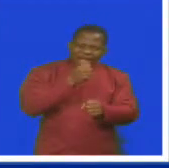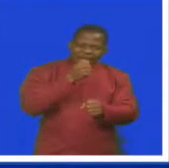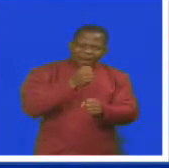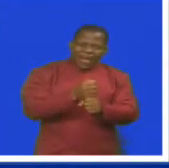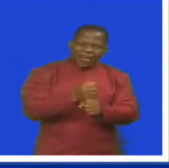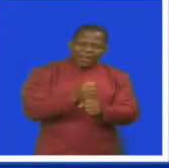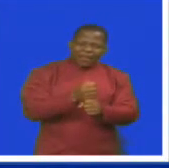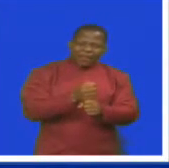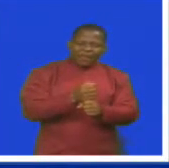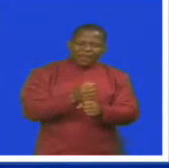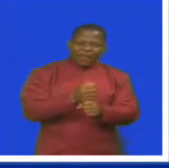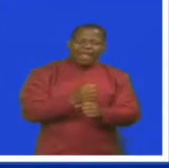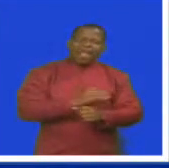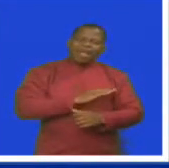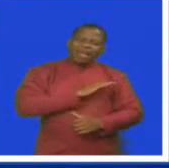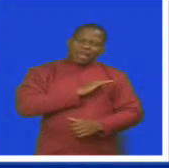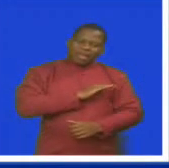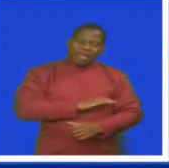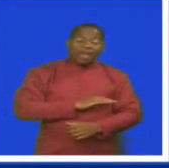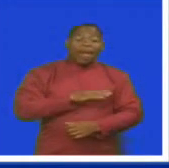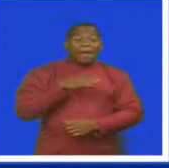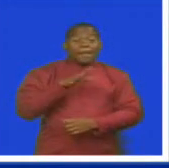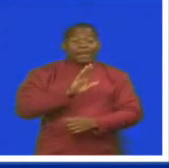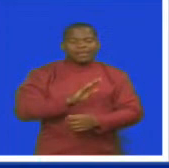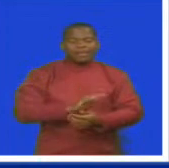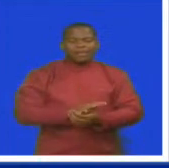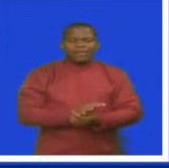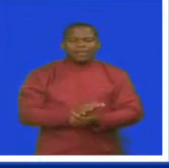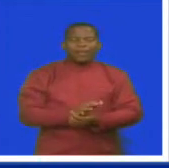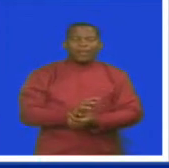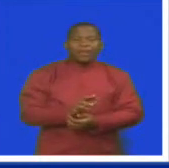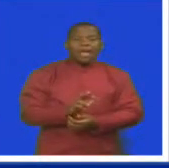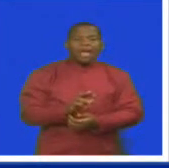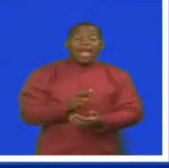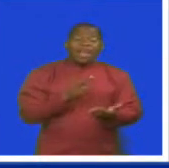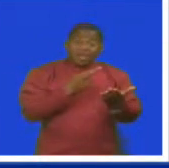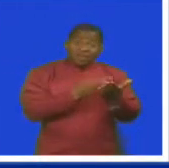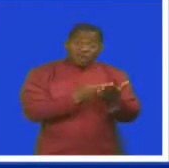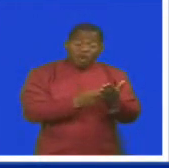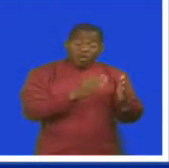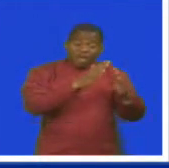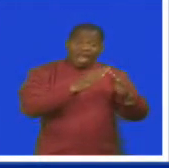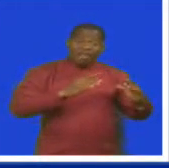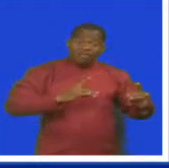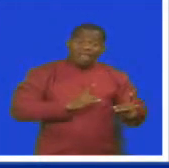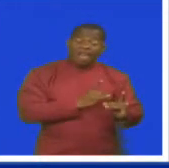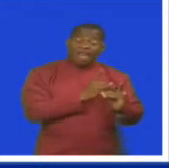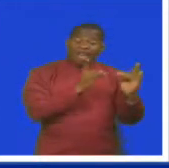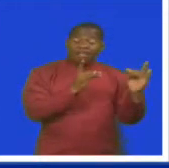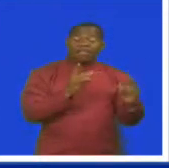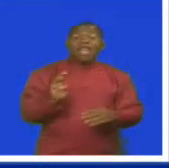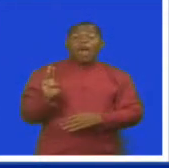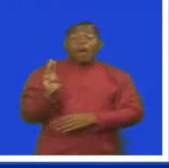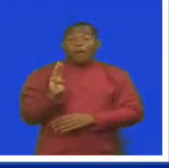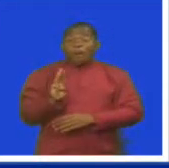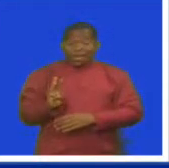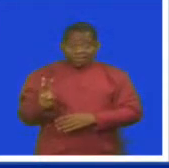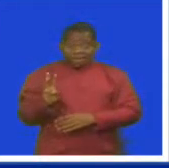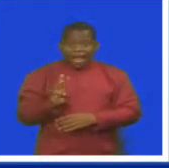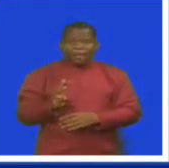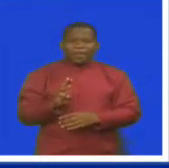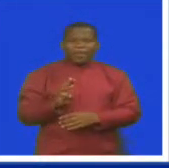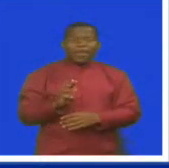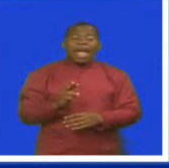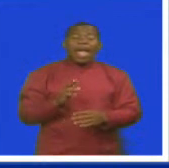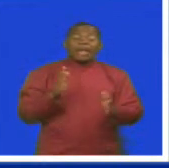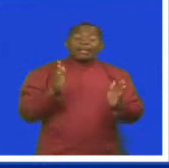induna yetempilo elangeni langalesithathu mayelana nemikhuhlane iCOVID-19, induna ibike ukuthi balishumi nabathathu abantu abatholakale nalo